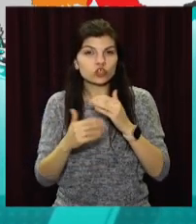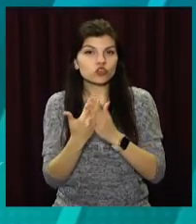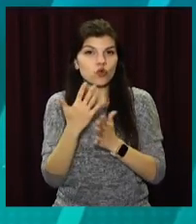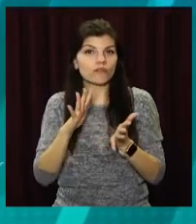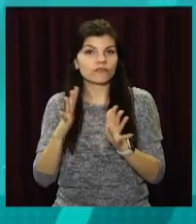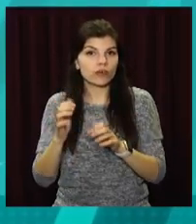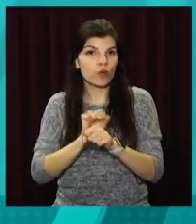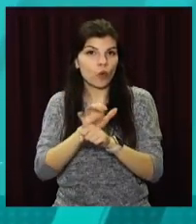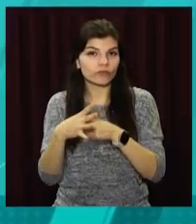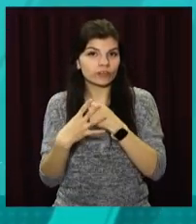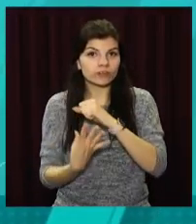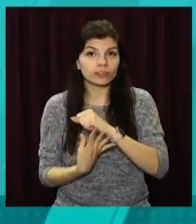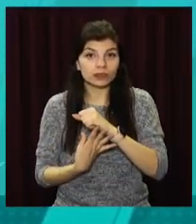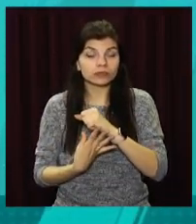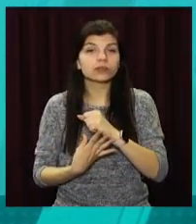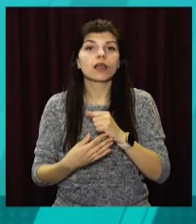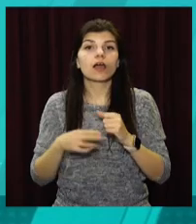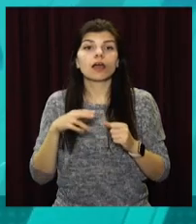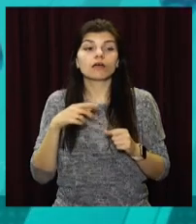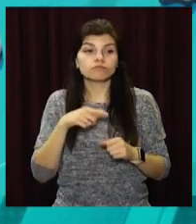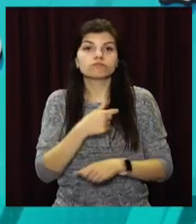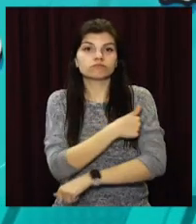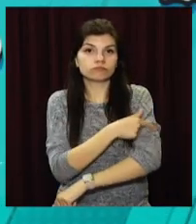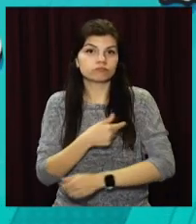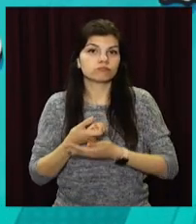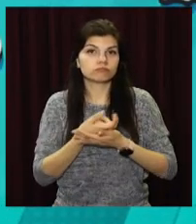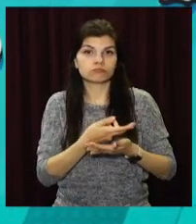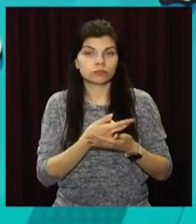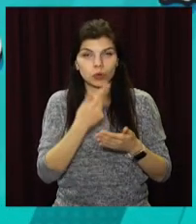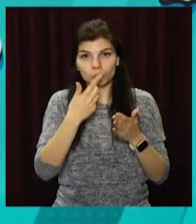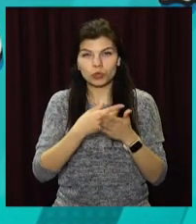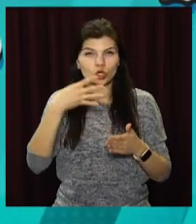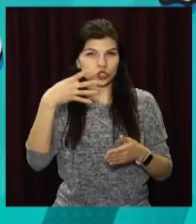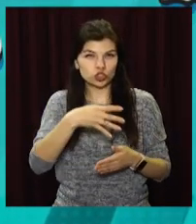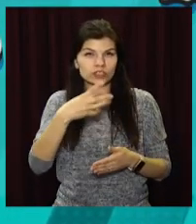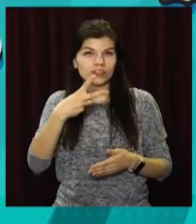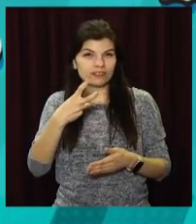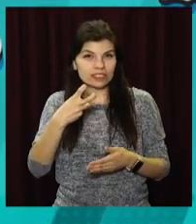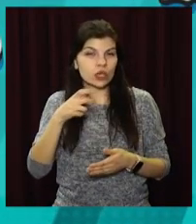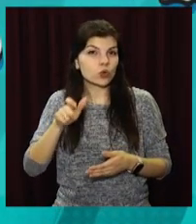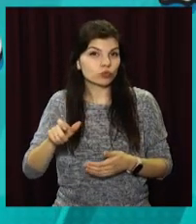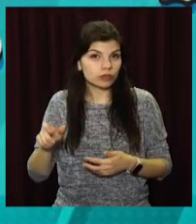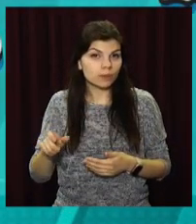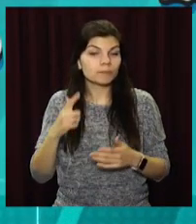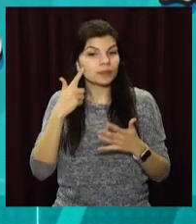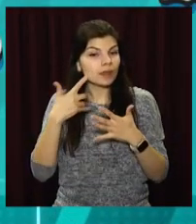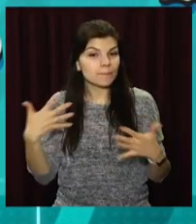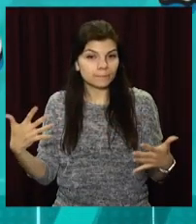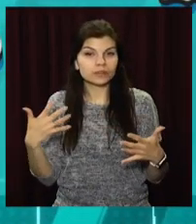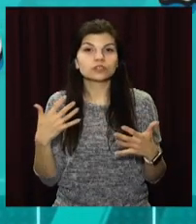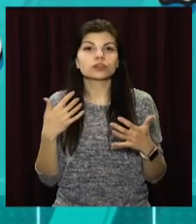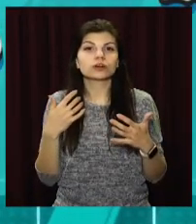випадків COVID-19. При цьому ушпиталили більш як 4200 людей. Найбільшу кількість заражених